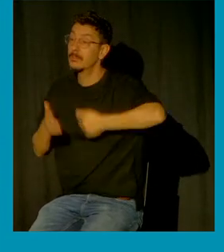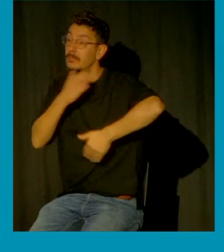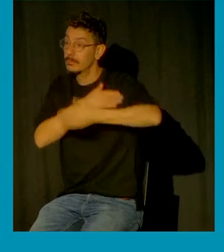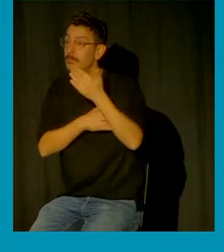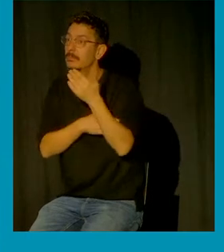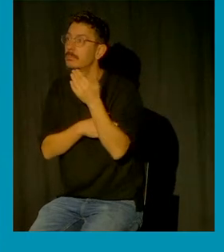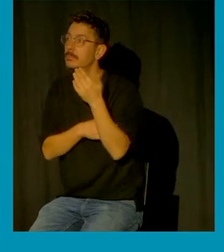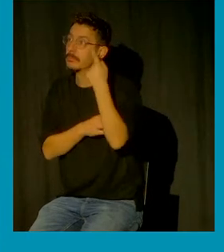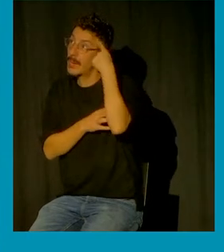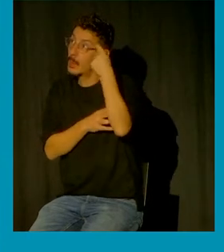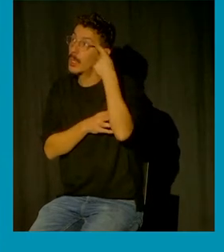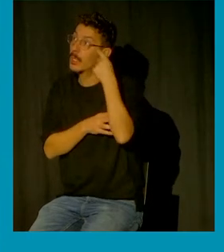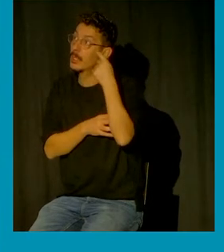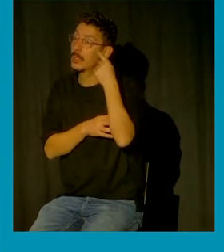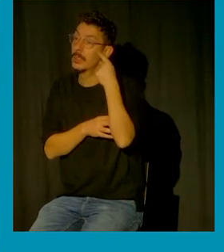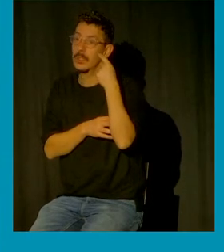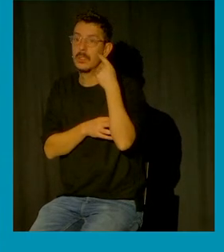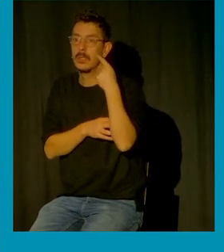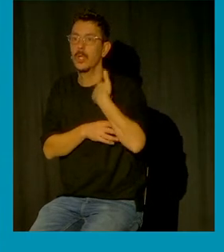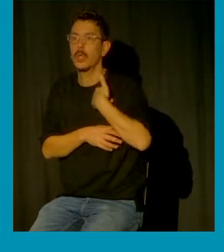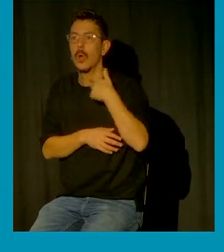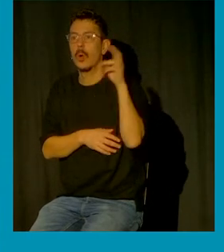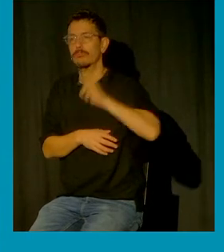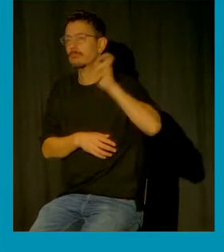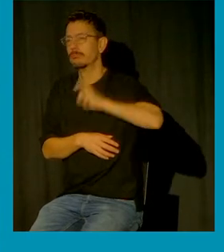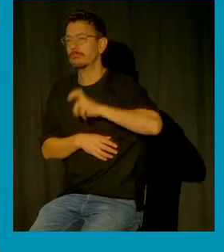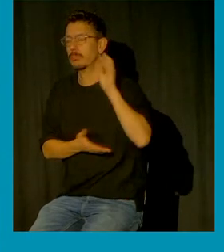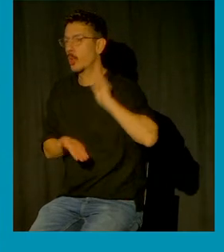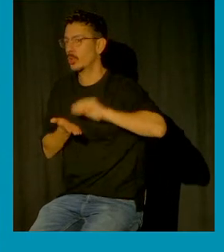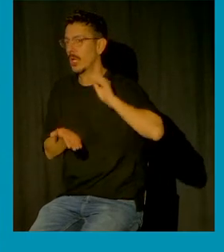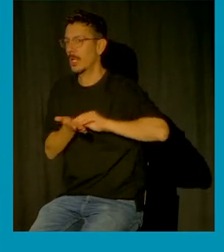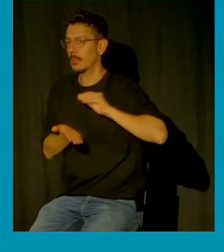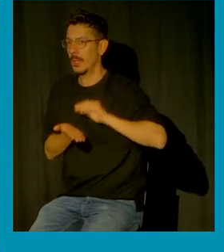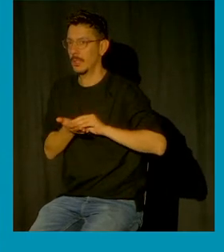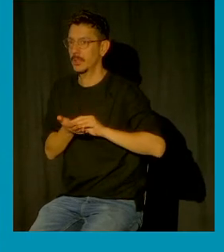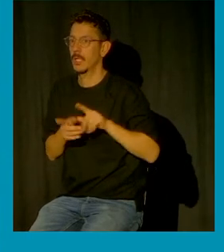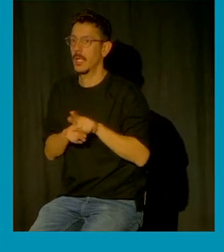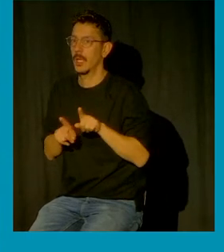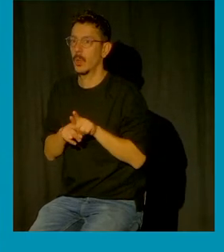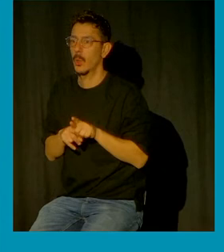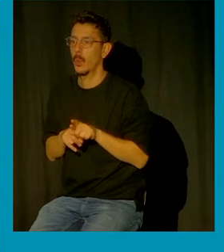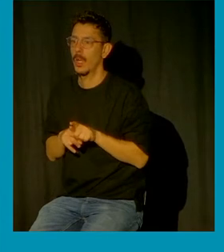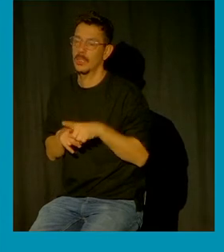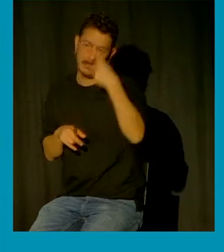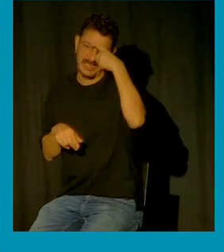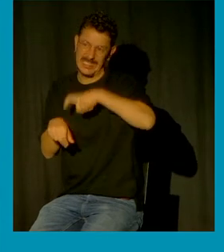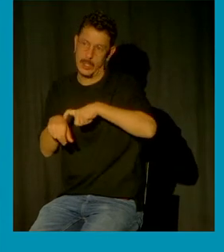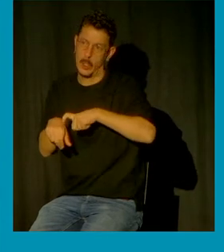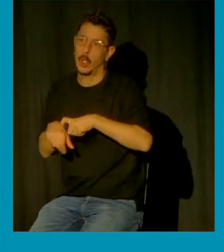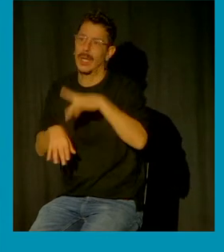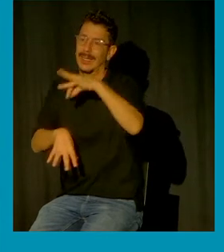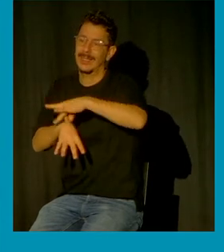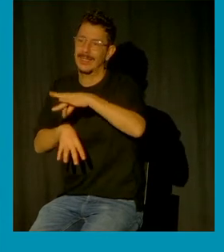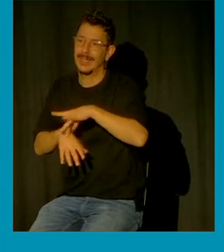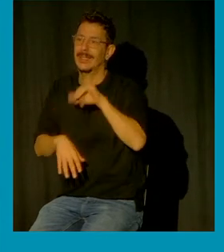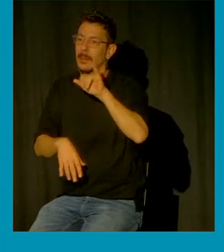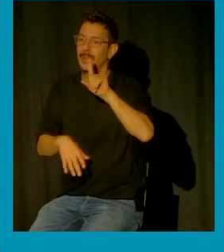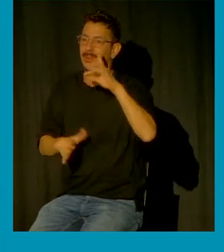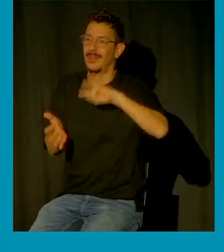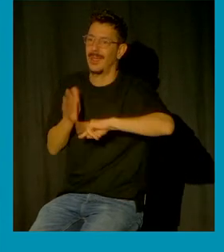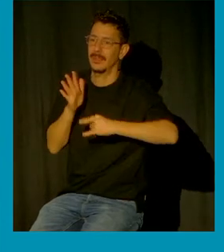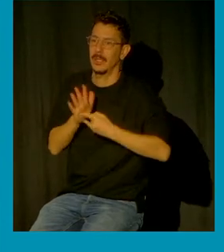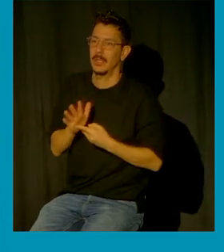doncs he participat he vingut com a assistent moltes vegades a aquest fòrum com a psicòloga clínica com a tècnica d'un programa